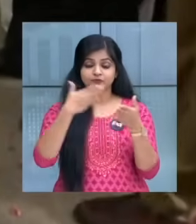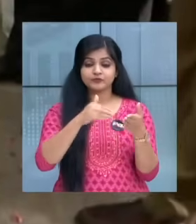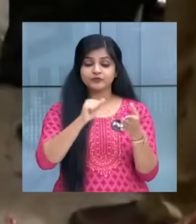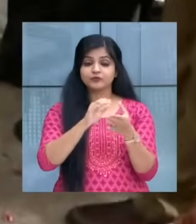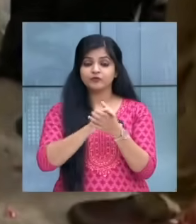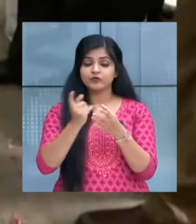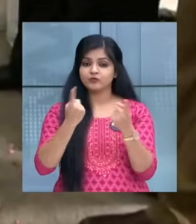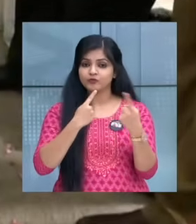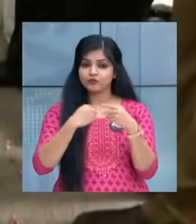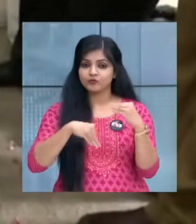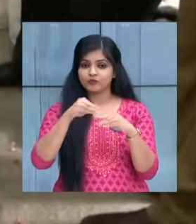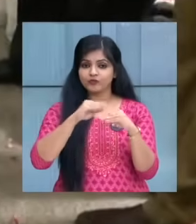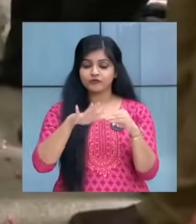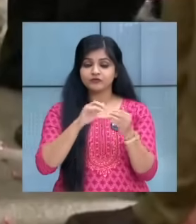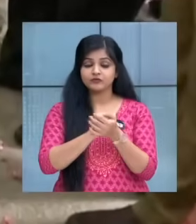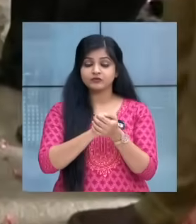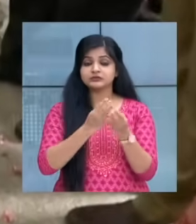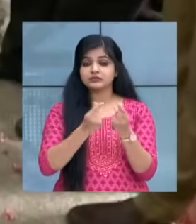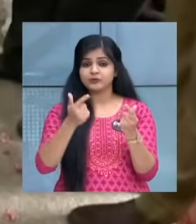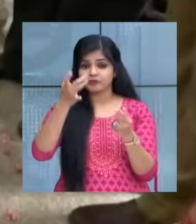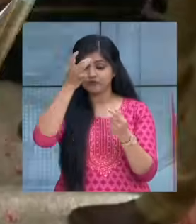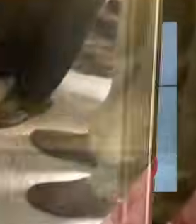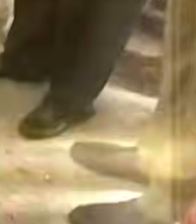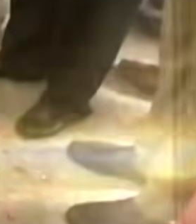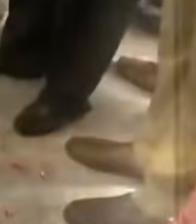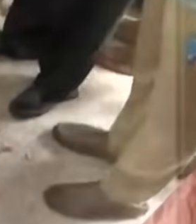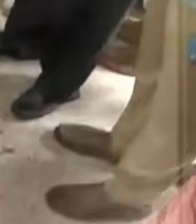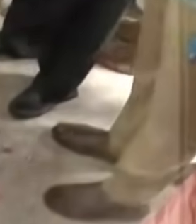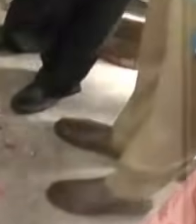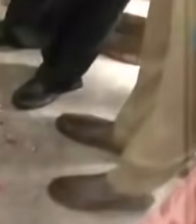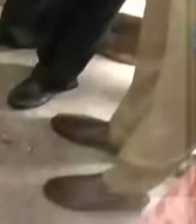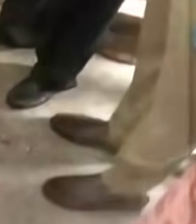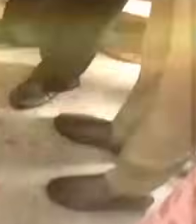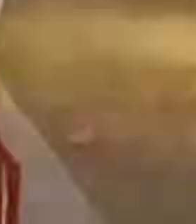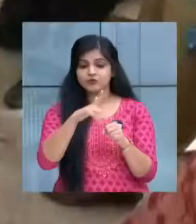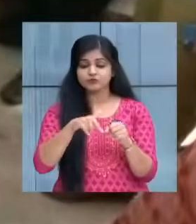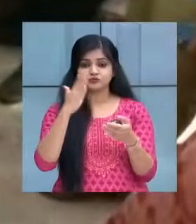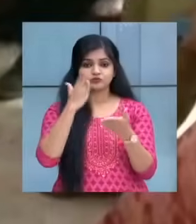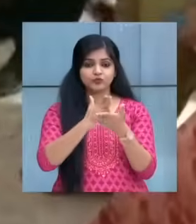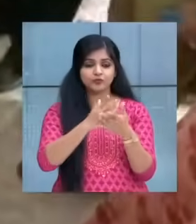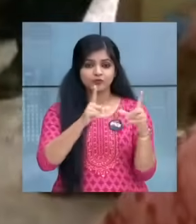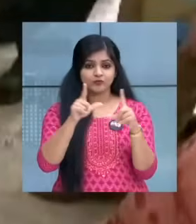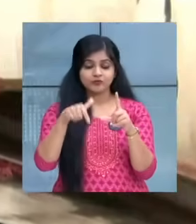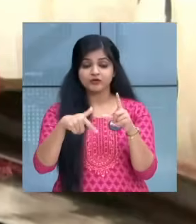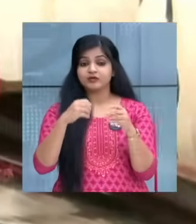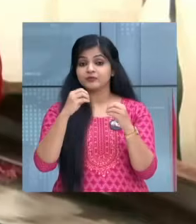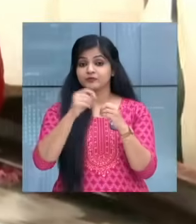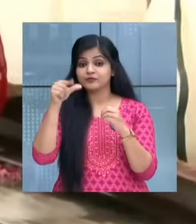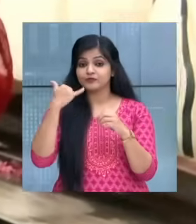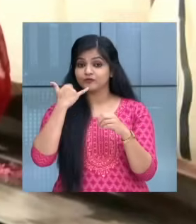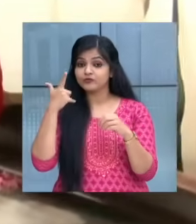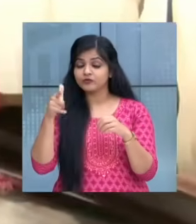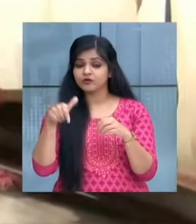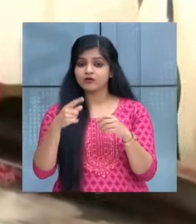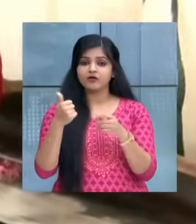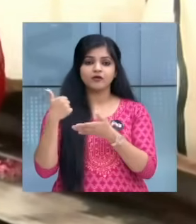സുഹൃത്തുക്കളും പറയാറുണ്ടായിരുന്നു. കാരണം ഈ ചില സിനിമകളൊക്കെ സാമ്പത്തികമായിട്ടുള്ള പ്രശ്നങ്ങൾ കാരണം നിന്നുപോയാലും ബാലേട്ടനെ വിളിച്ചു കഴിഞ്ഞാൽ അത് ശരിയാകും.